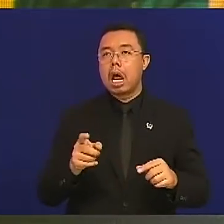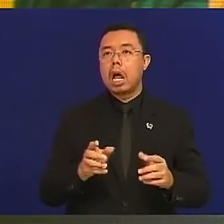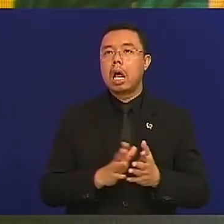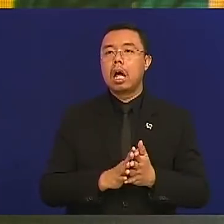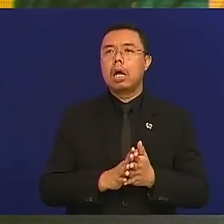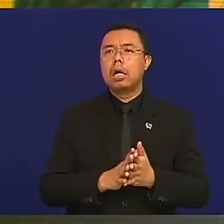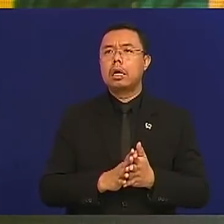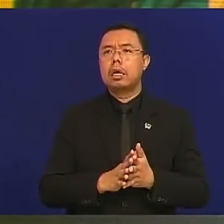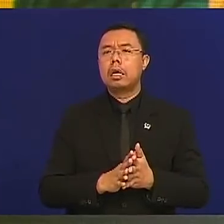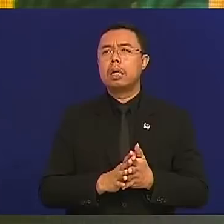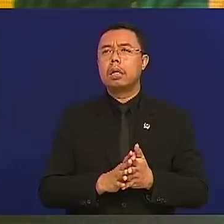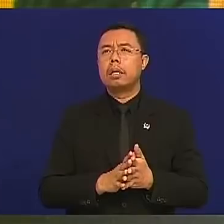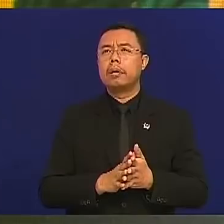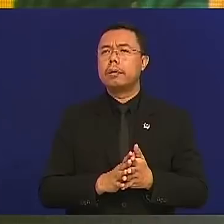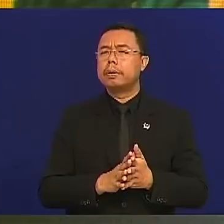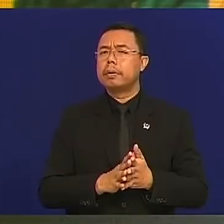Simanindo dengan